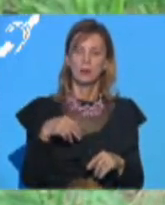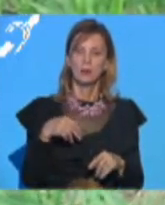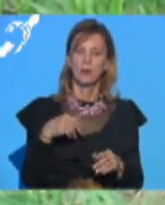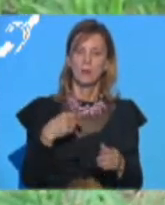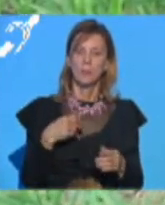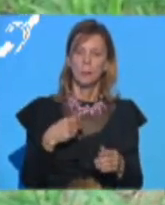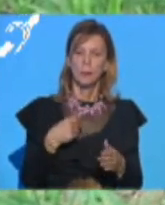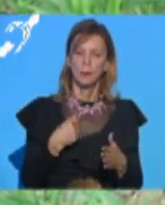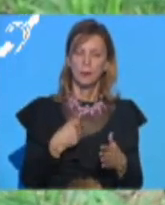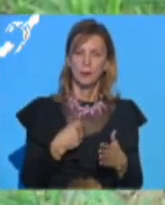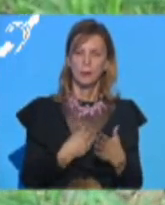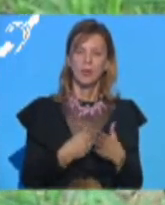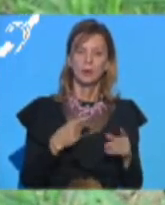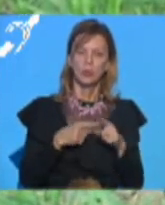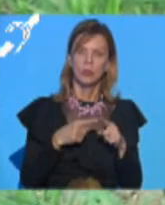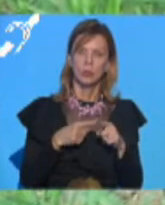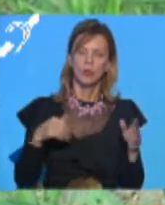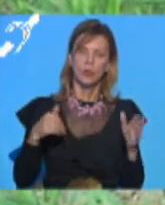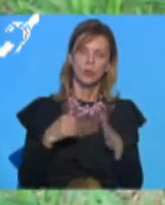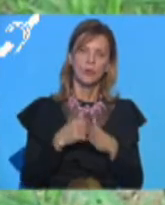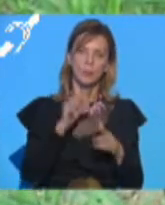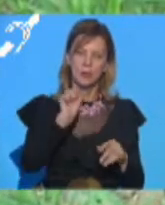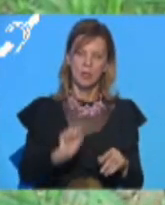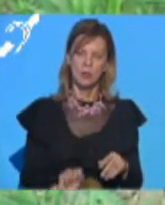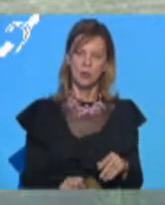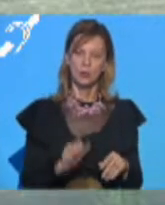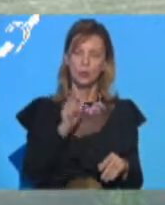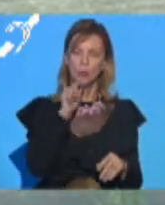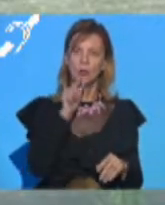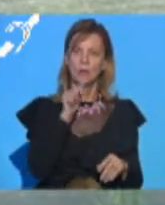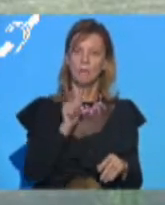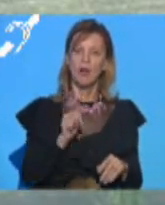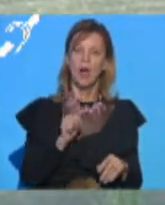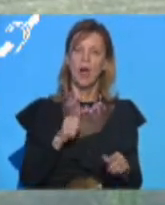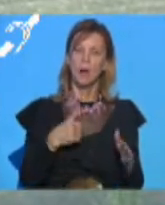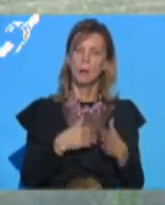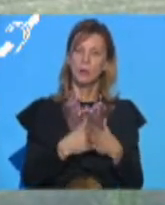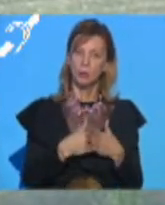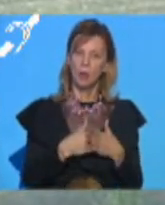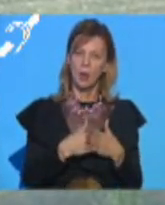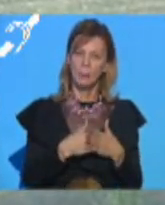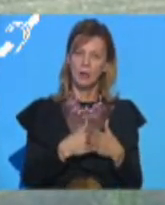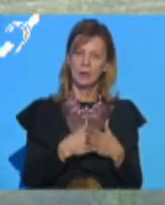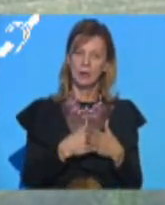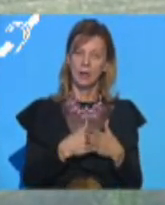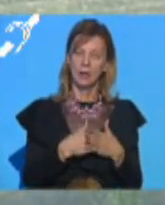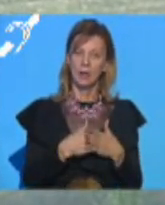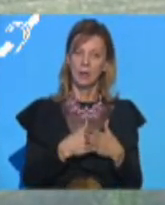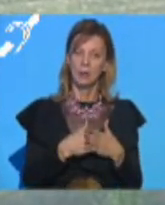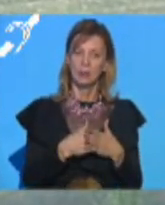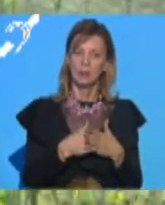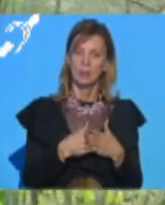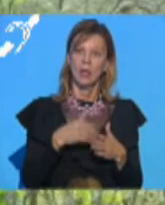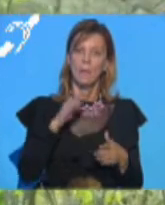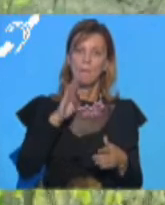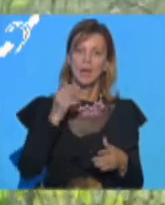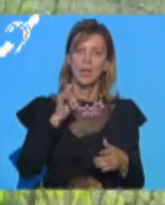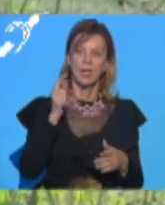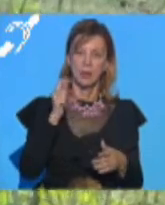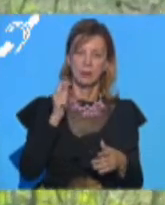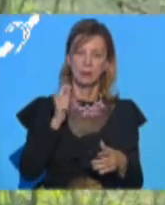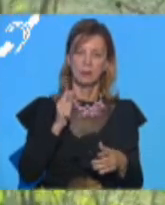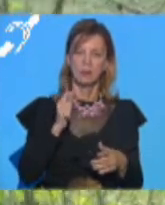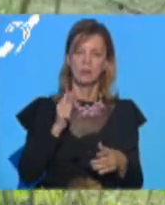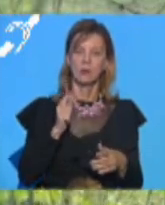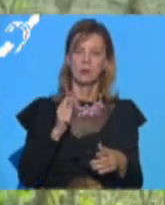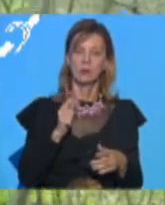stației meteorologice Târgu Jiu și până în sud, undeva în zona stației meteorologice Vechet.